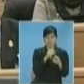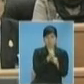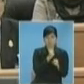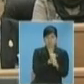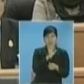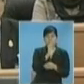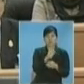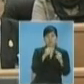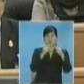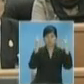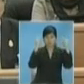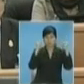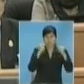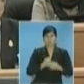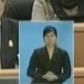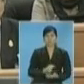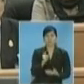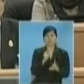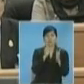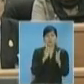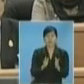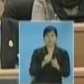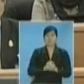ซึ่งไม่ได้เกี่ยวข้องกับผู้ที่ได้รับมอบหมายมาตอบ